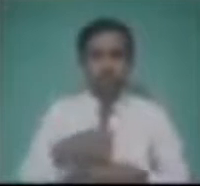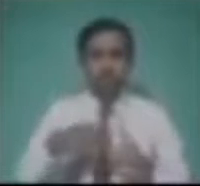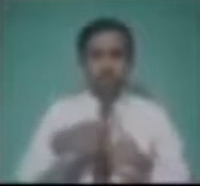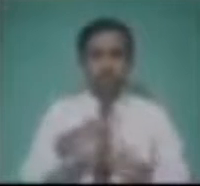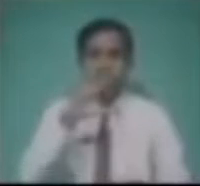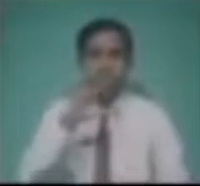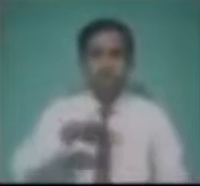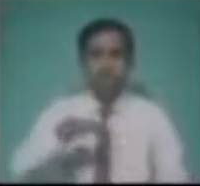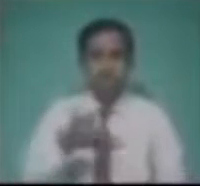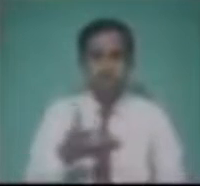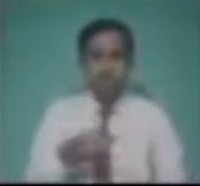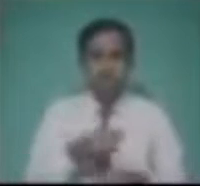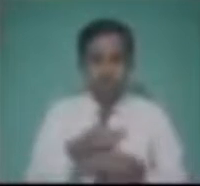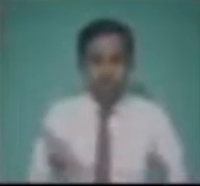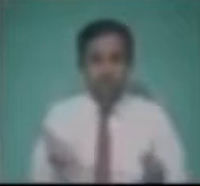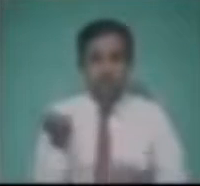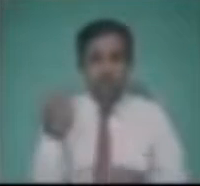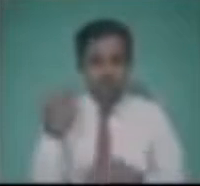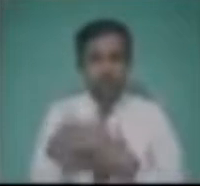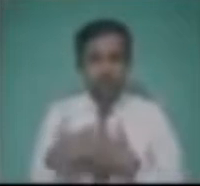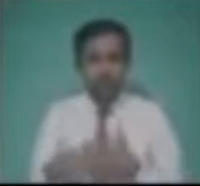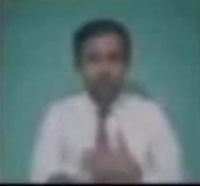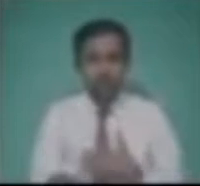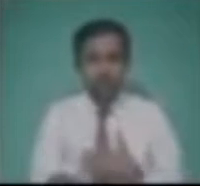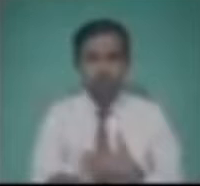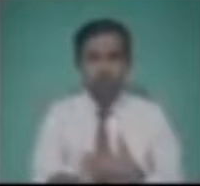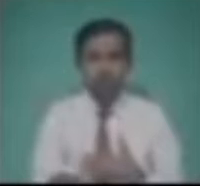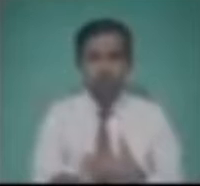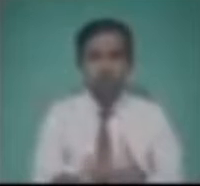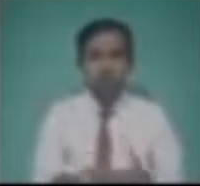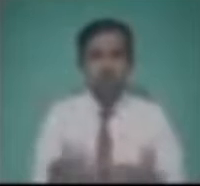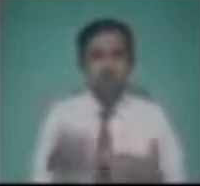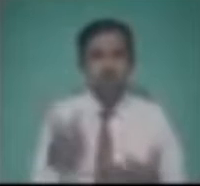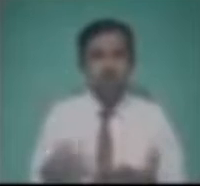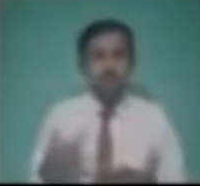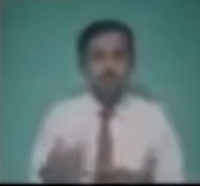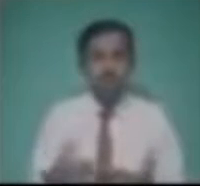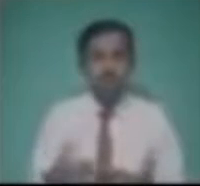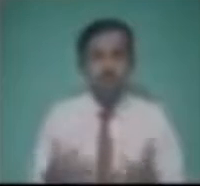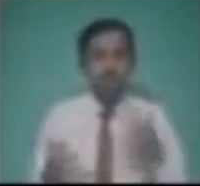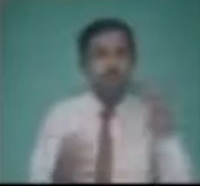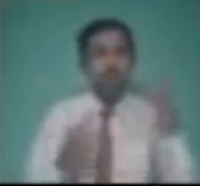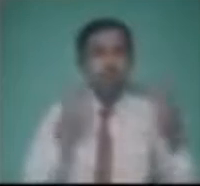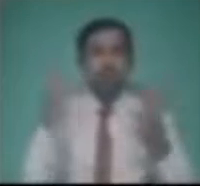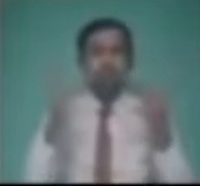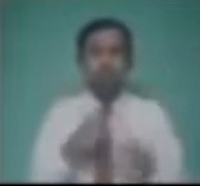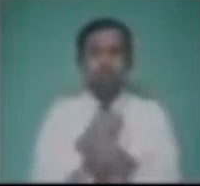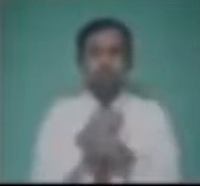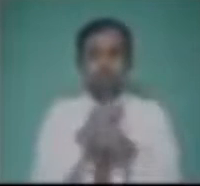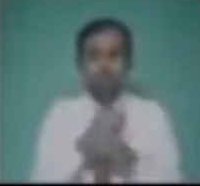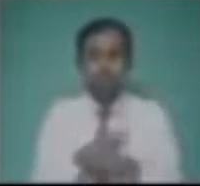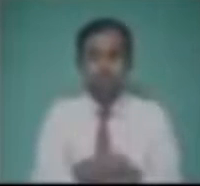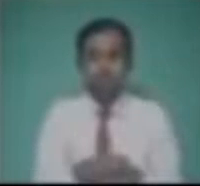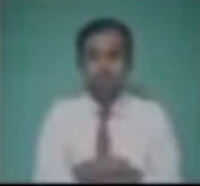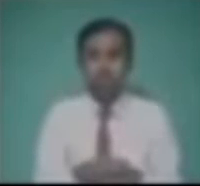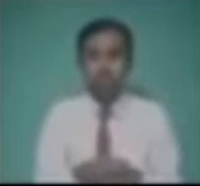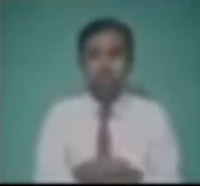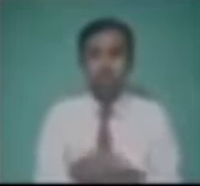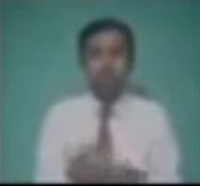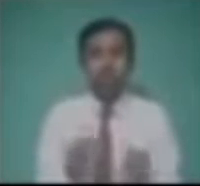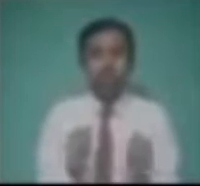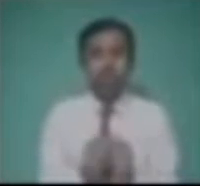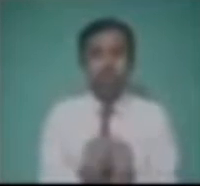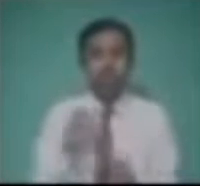koti 5500ak paadu wena kaalayak thibuna. Meke siddhu wetcha dewal loke silaachara sadaacharaatmaka